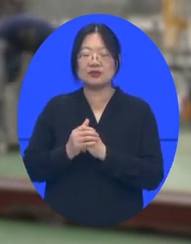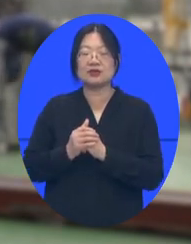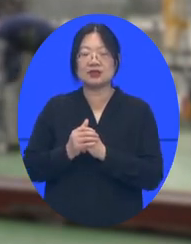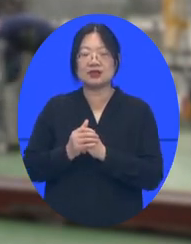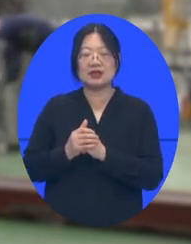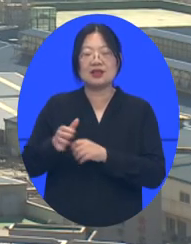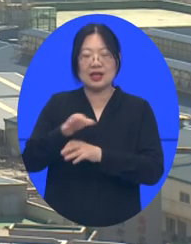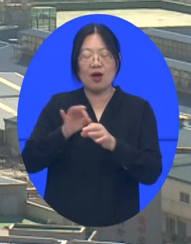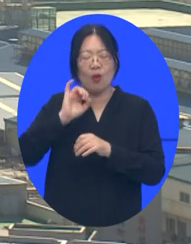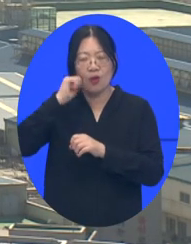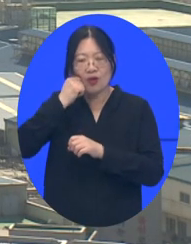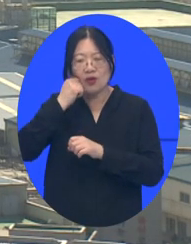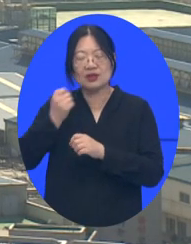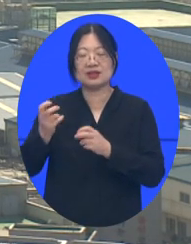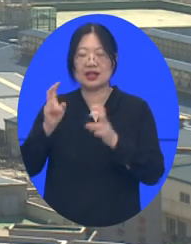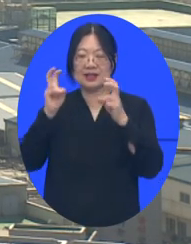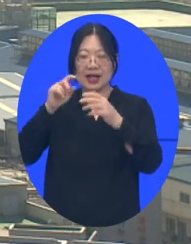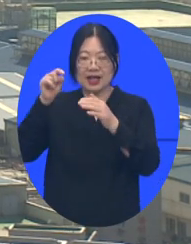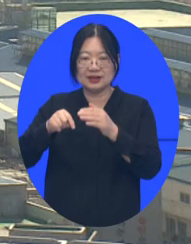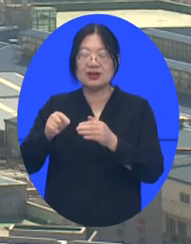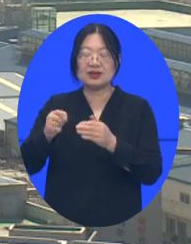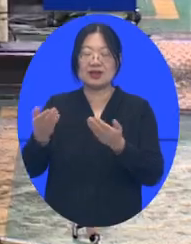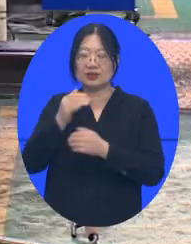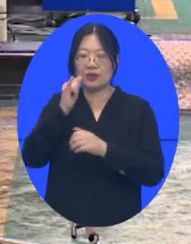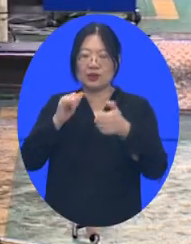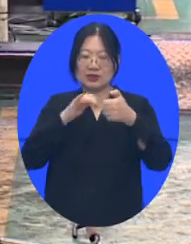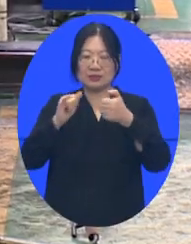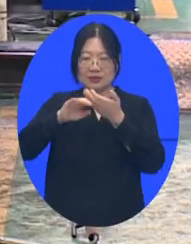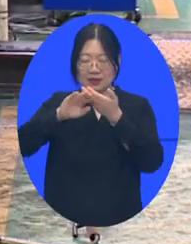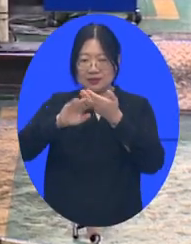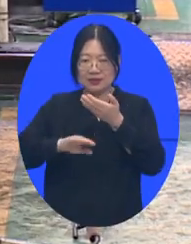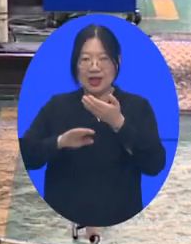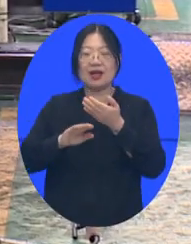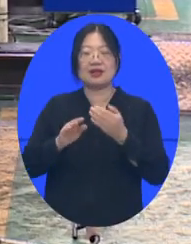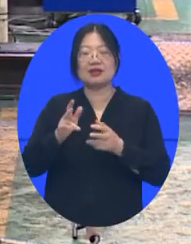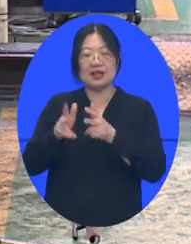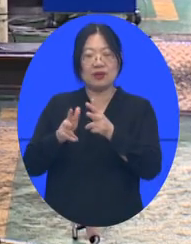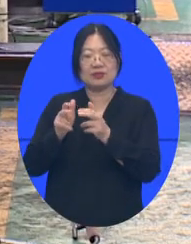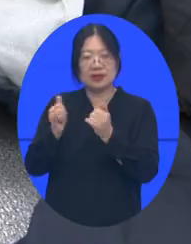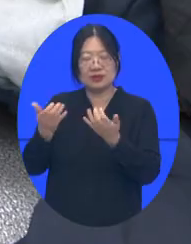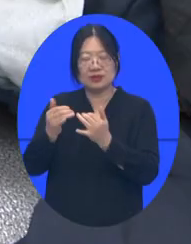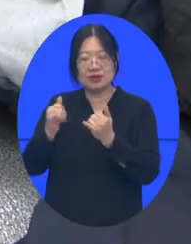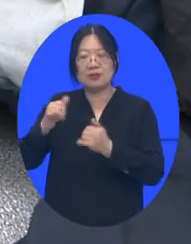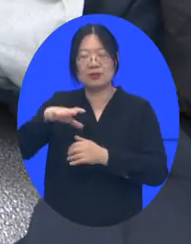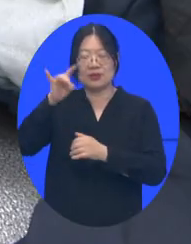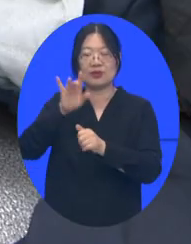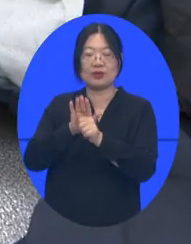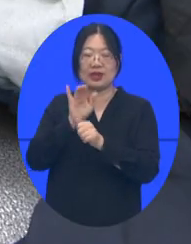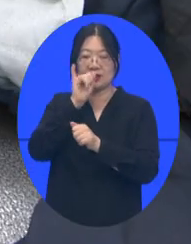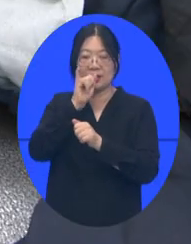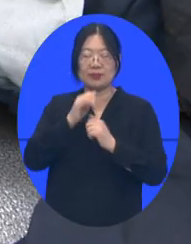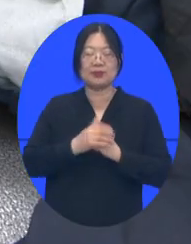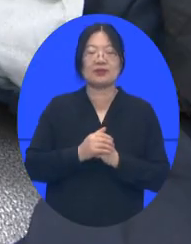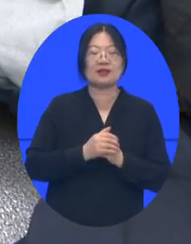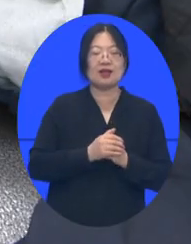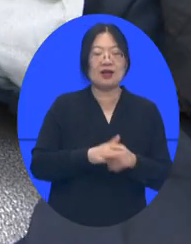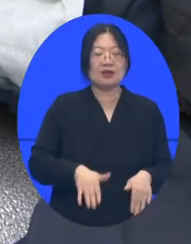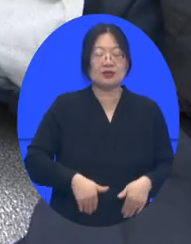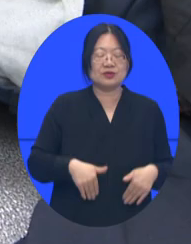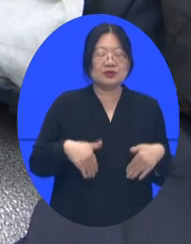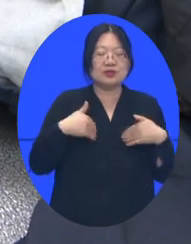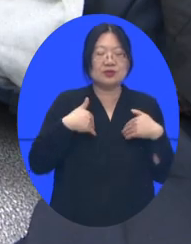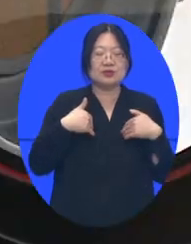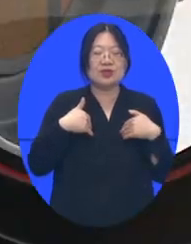수 있습니다. 특히 종사자 50인 미만 사업체와 노동자를 우선 지원합니다. 춘추복과 하복은 한 벌에